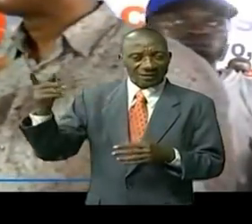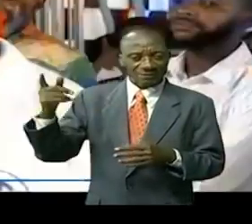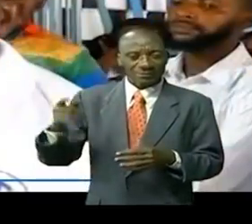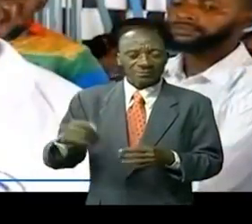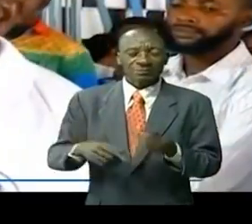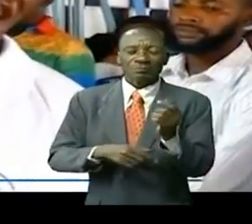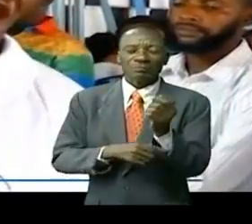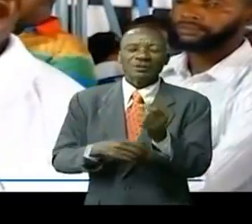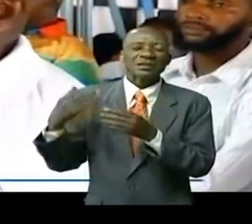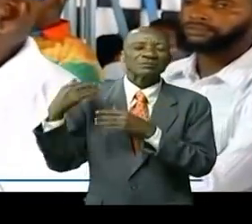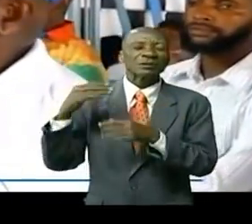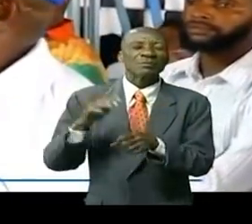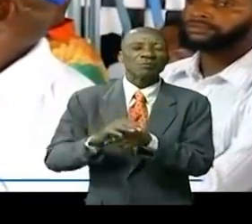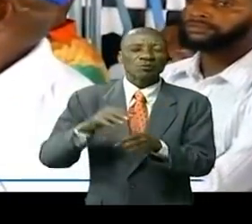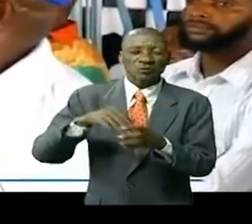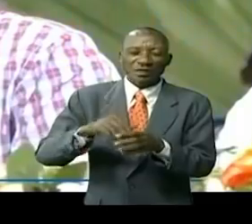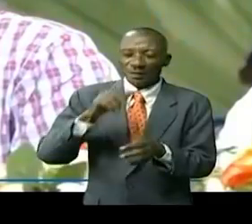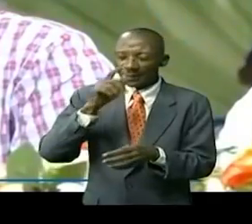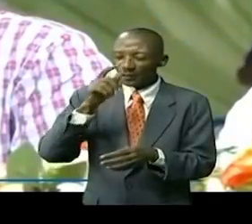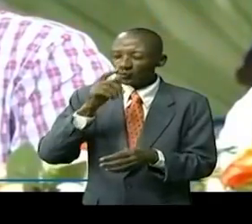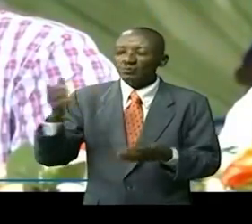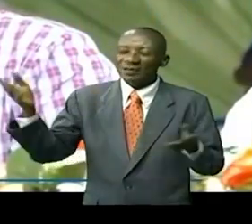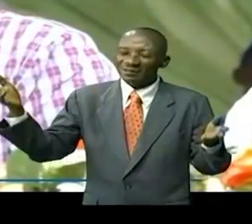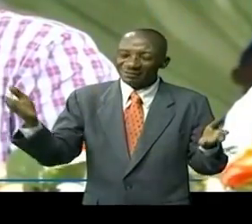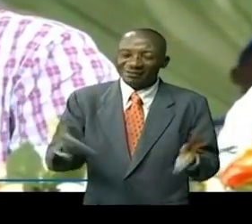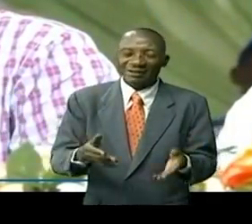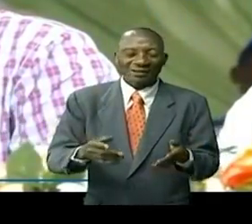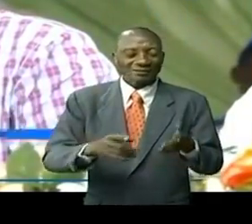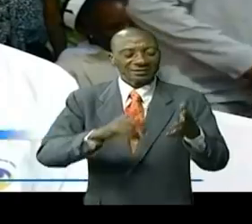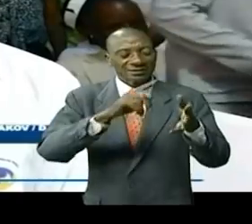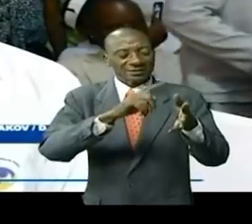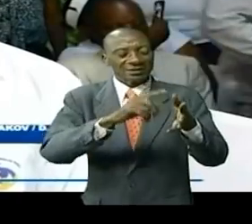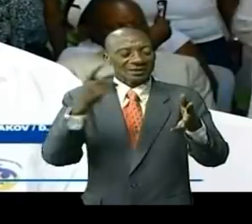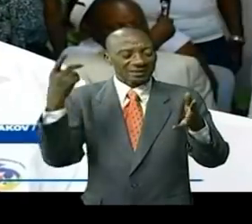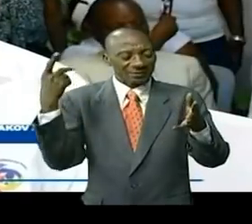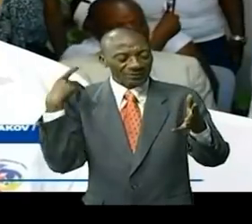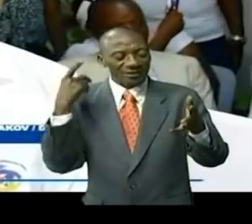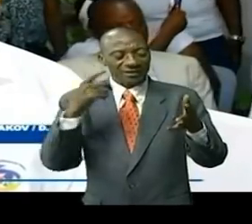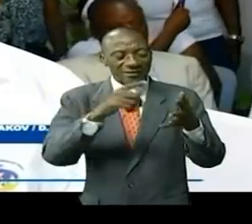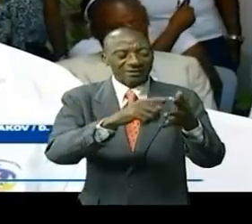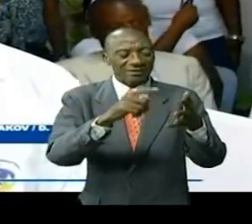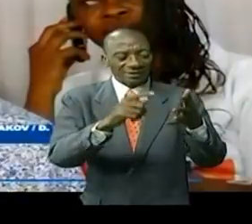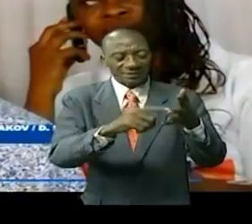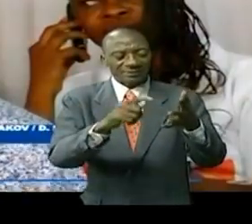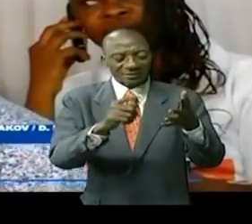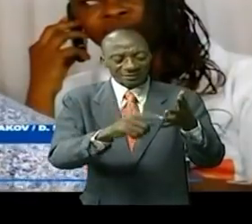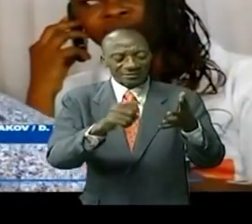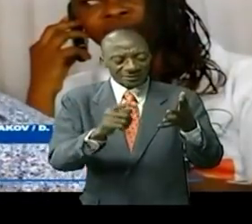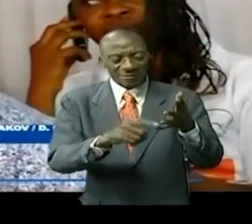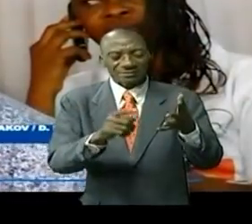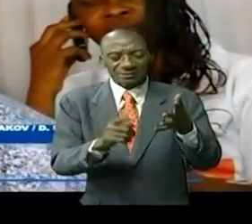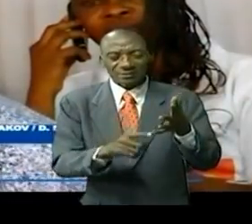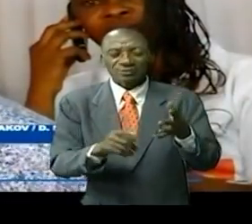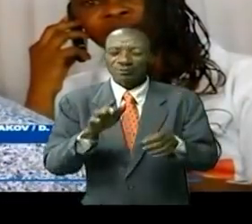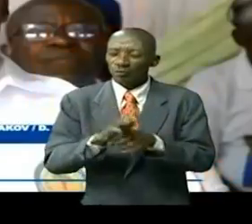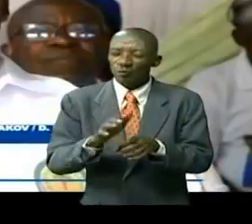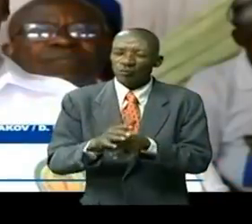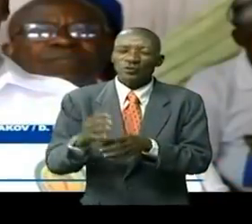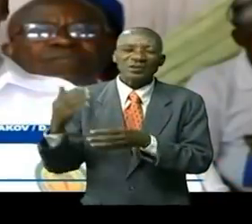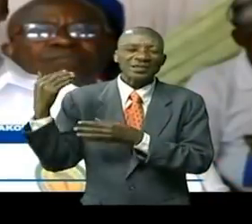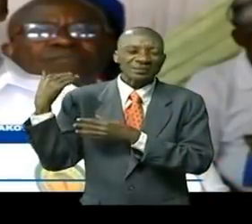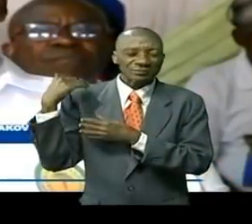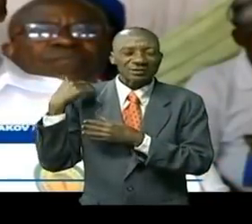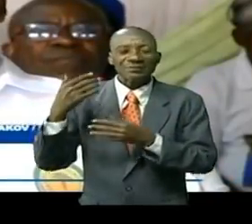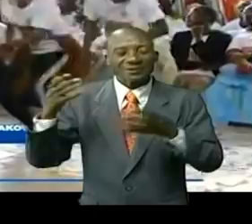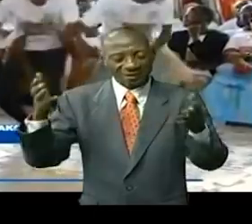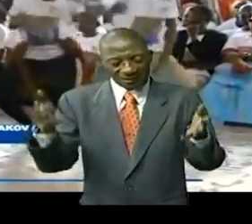du Maïndombé, notamment Daniel Poutou-Mabele, l'honorable Koko Pembe, Serge Bokouma Ontsiti, David Bokoko et